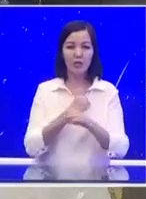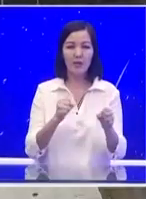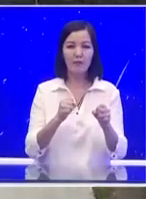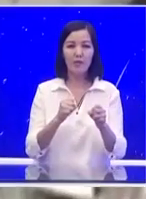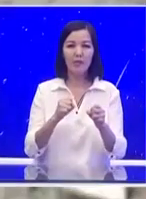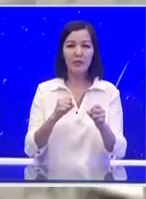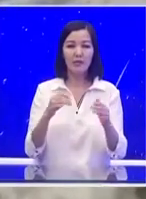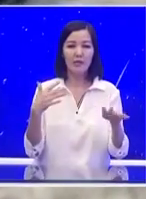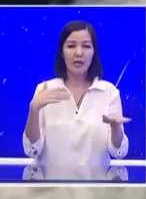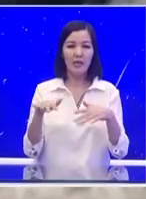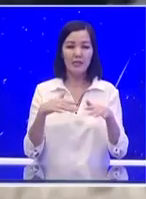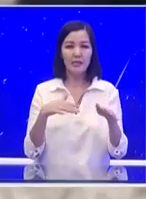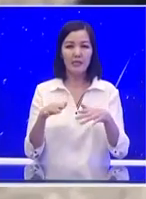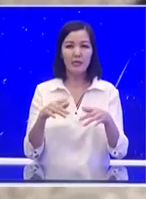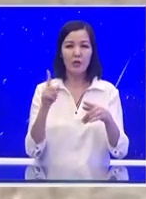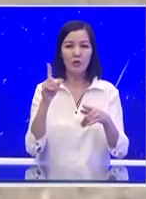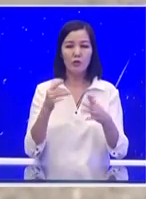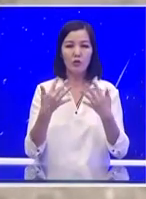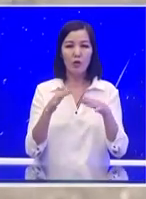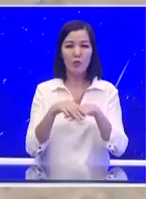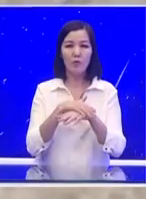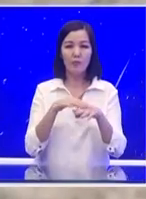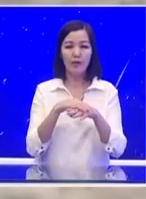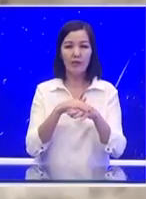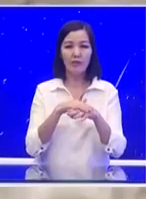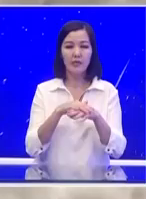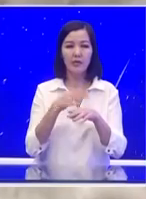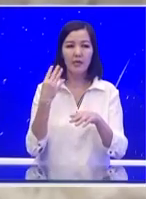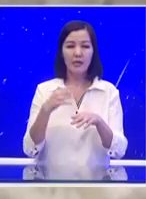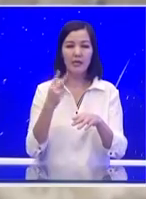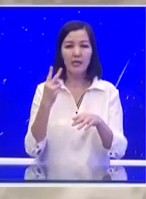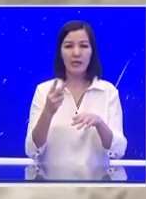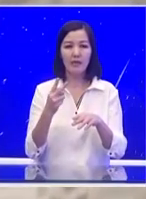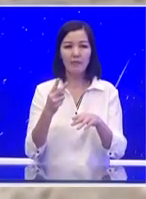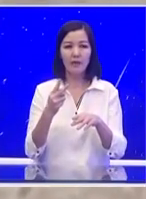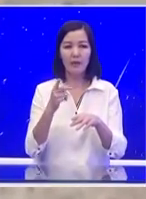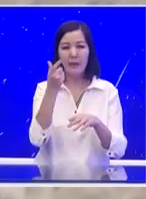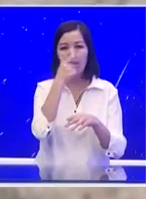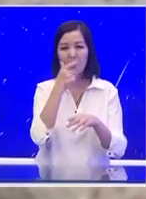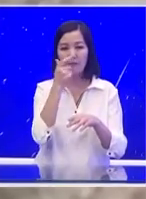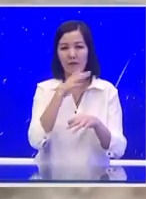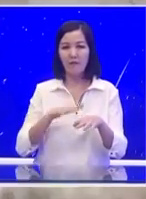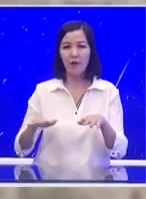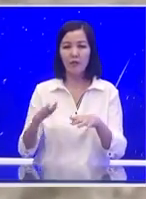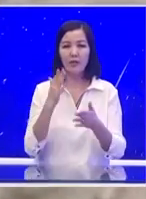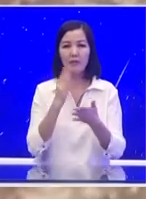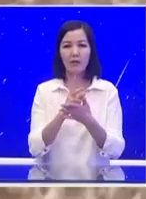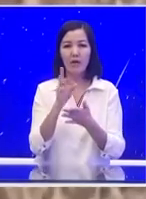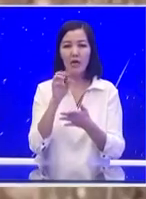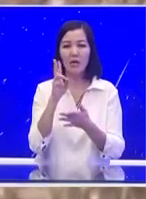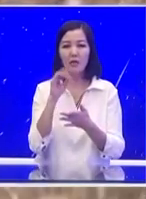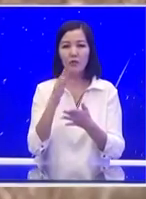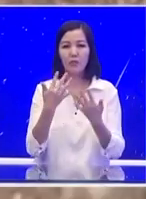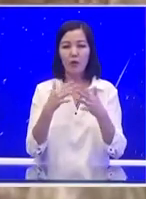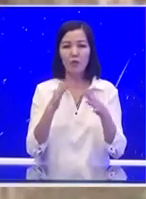байланыссыз 100-ден аса елді мекені отыр. Интернеттің келуін сарғая күтіп жүргендер қатарында Панфилов ауданы, Сарытөбе ауылы да бар. Бейнеде